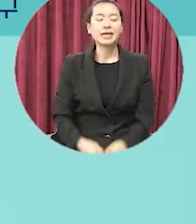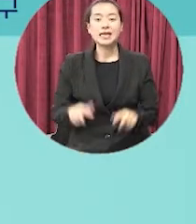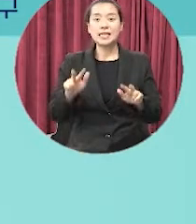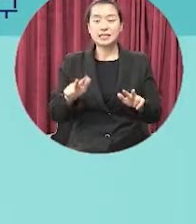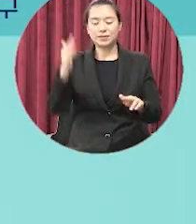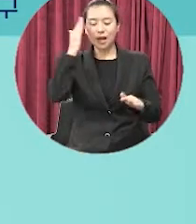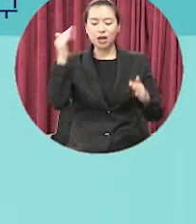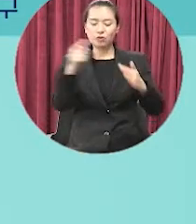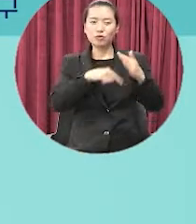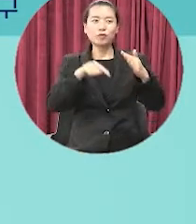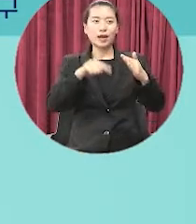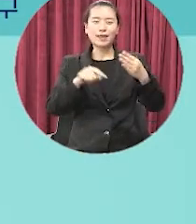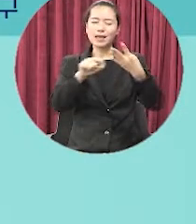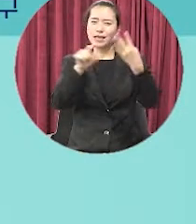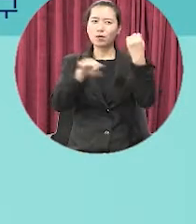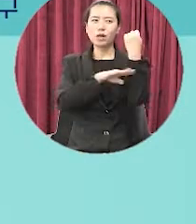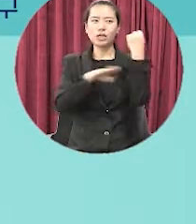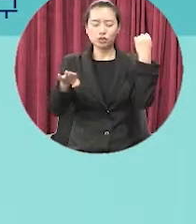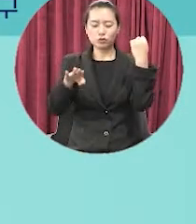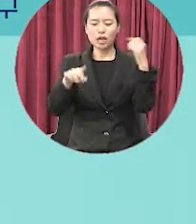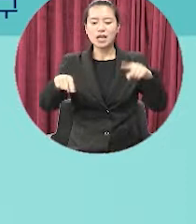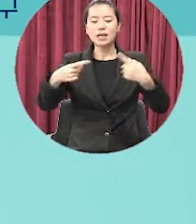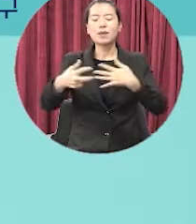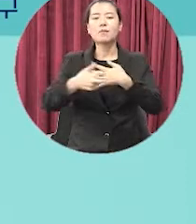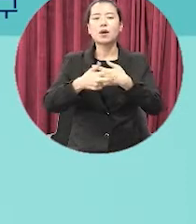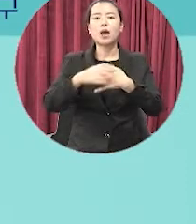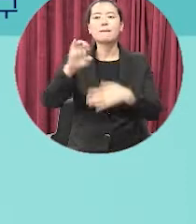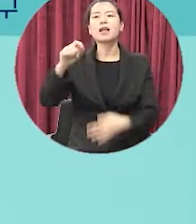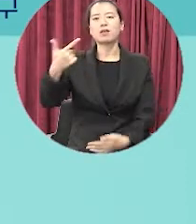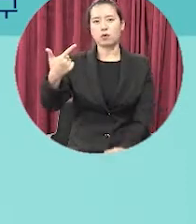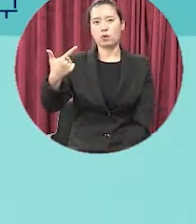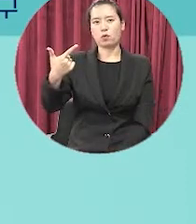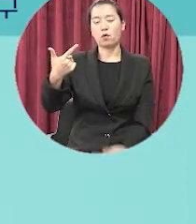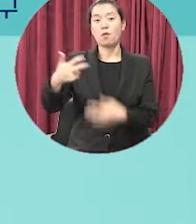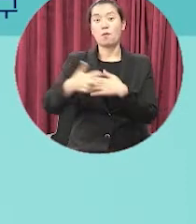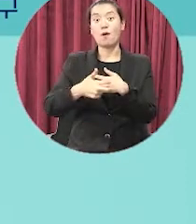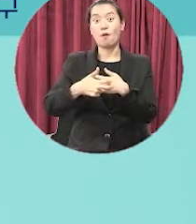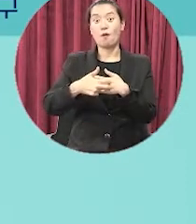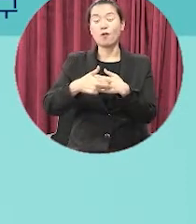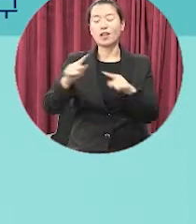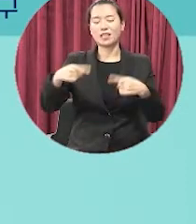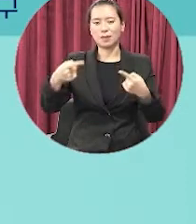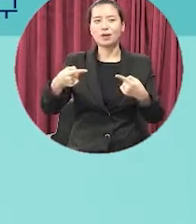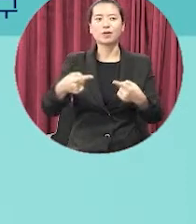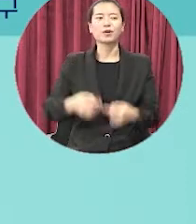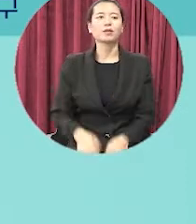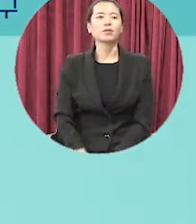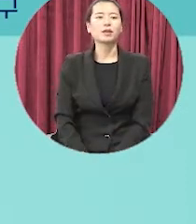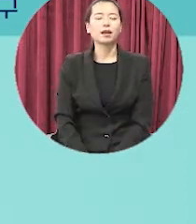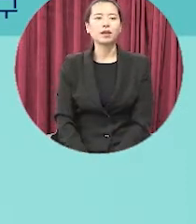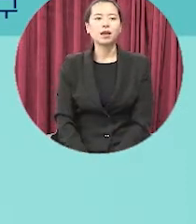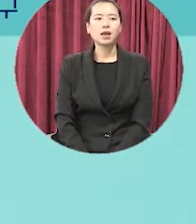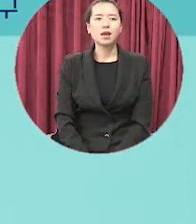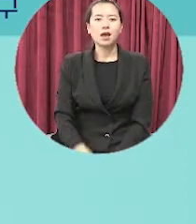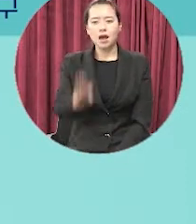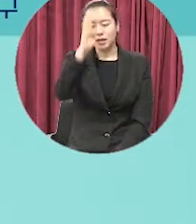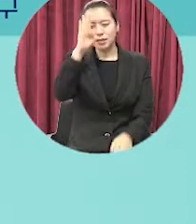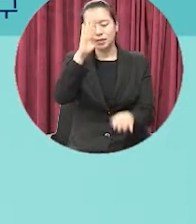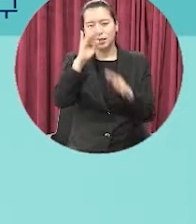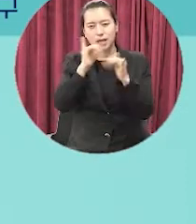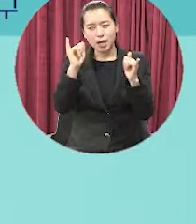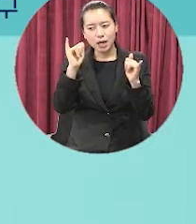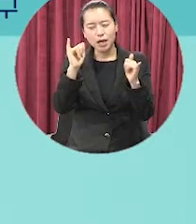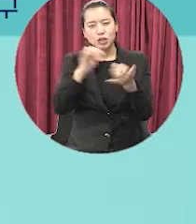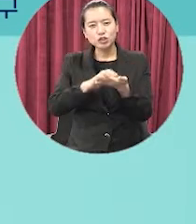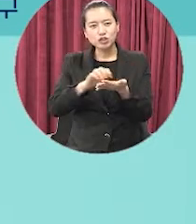현재 국내에서 4월 기준 인데 참여하고 있는 병원이 46개 병을 병원인 거구요 언제 중복이 되긴 하지만 앉아 숫자는 이제 전국민이 다